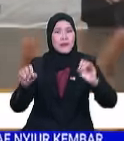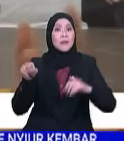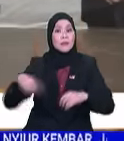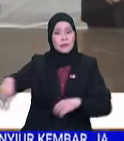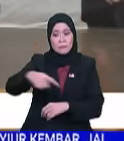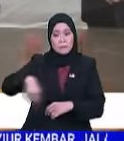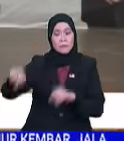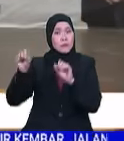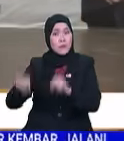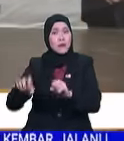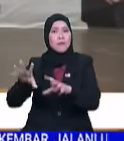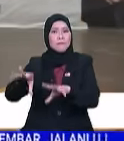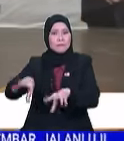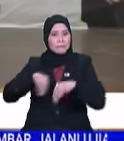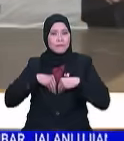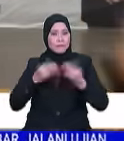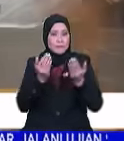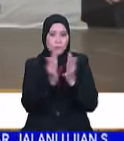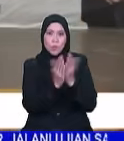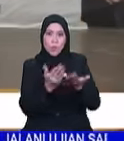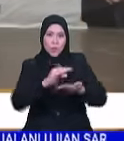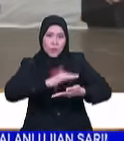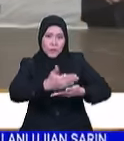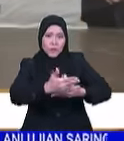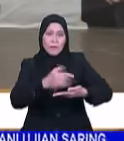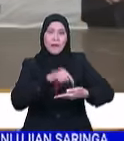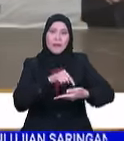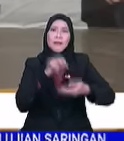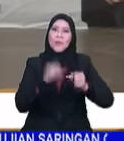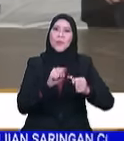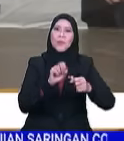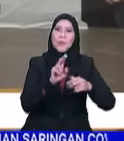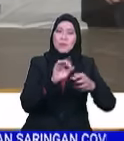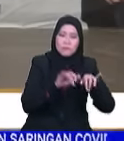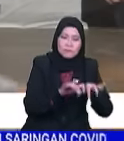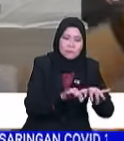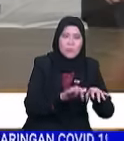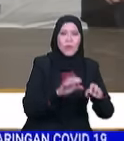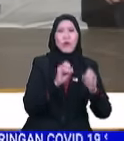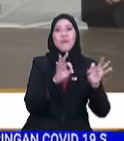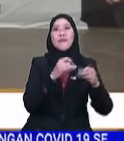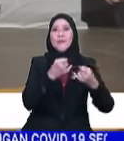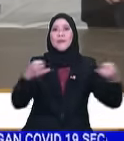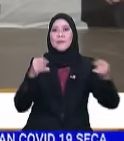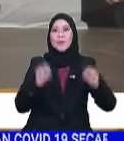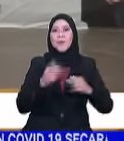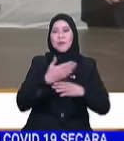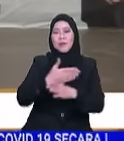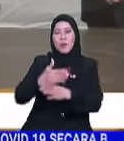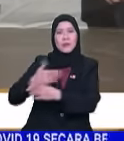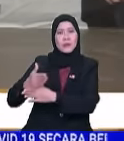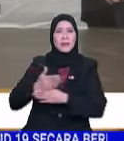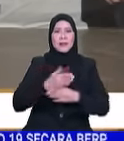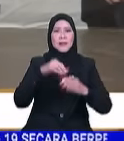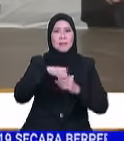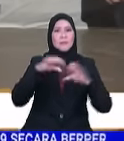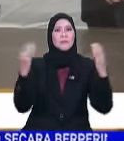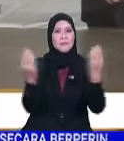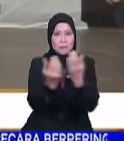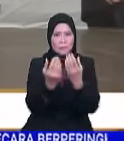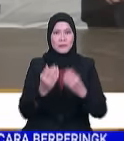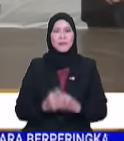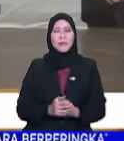dapat juga menerima bahan-bahan tersebut dengan offline dan berkongsi di seluruh dalam kelas tersebut. Yang